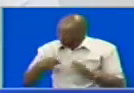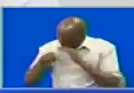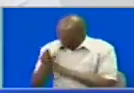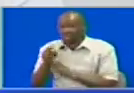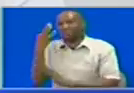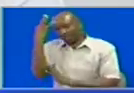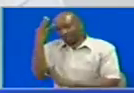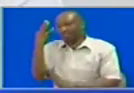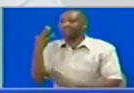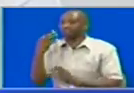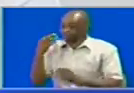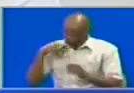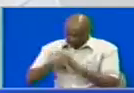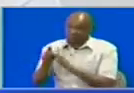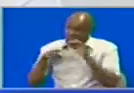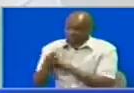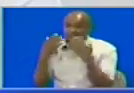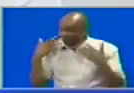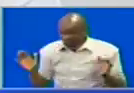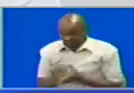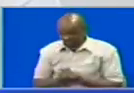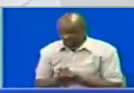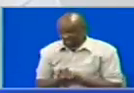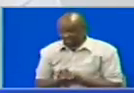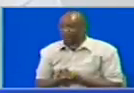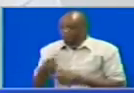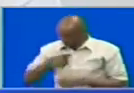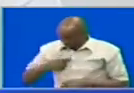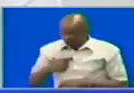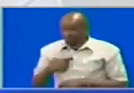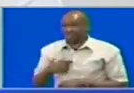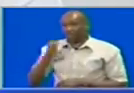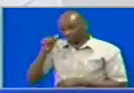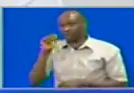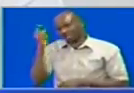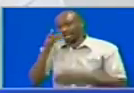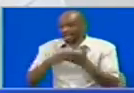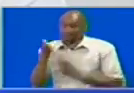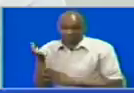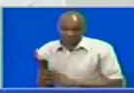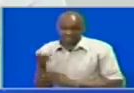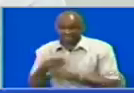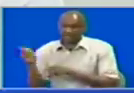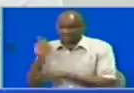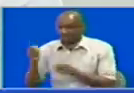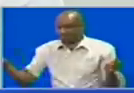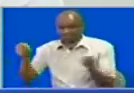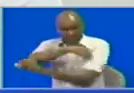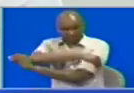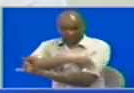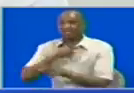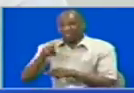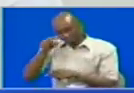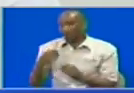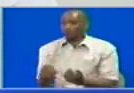hat-trick. Tukawa na lead bao 3-0. First half, second half. Tulikuwa na kipa. Wakati hiyo